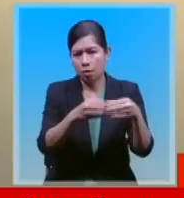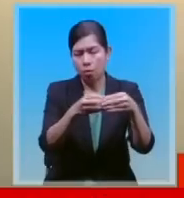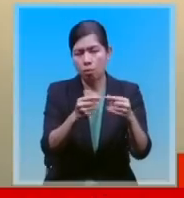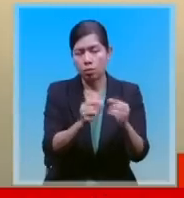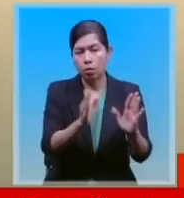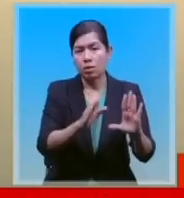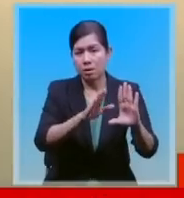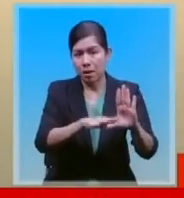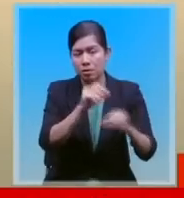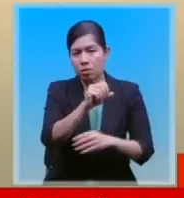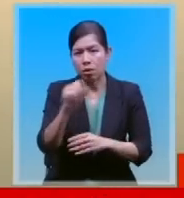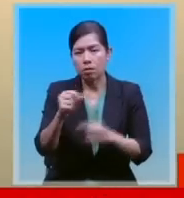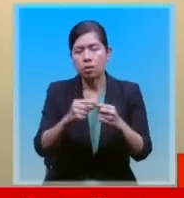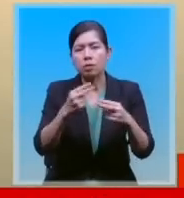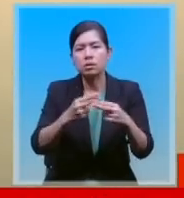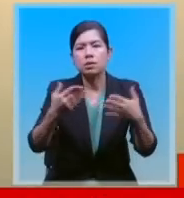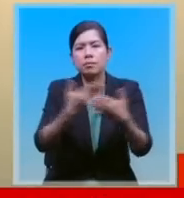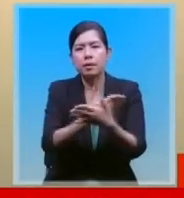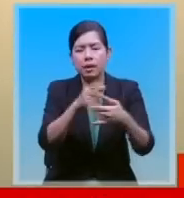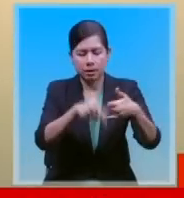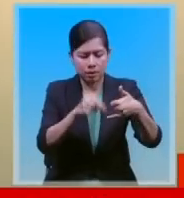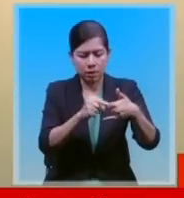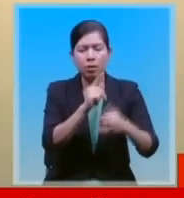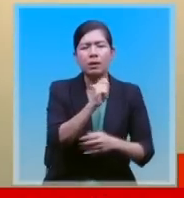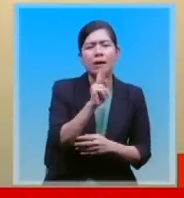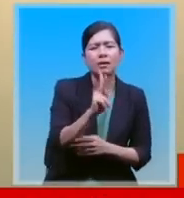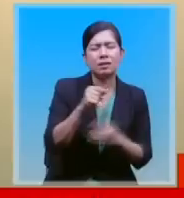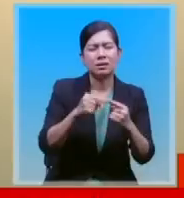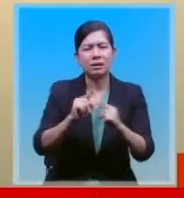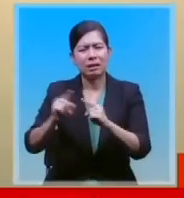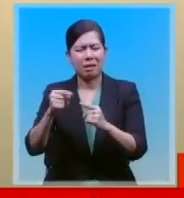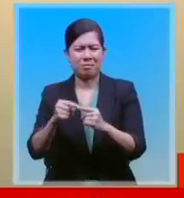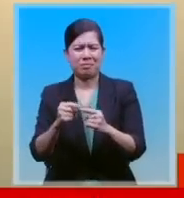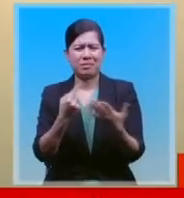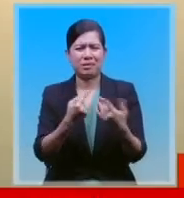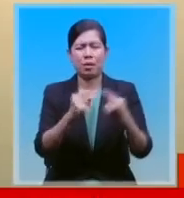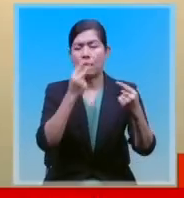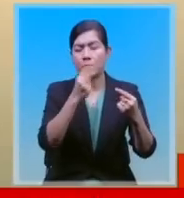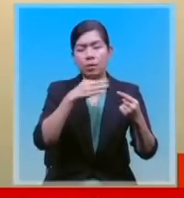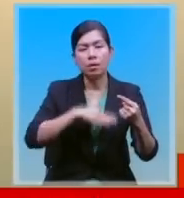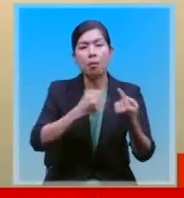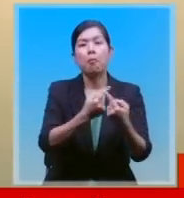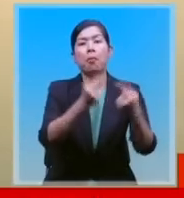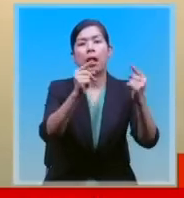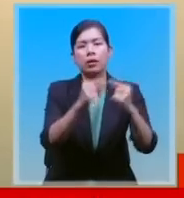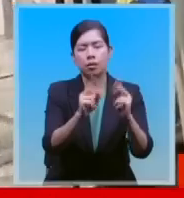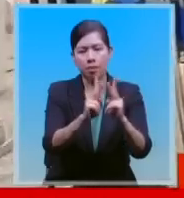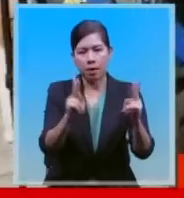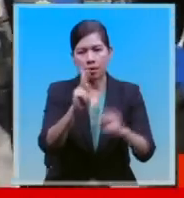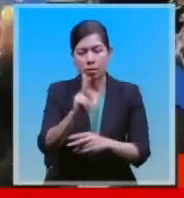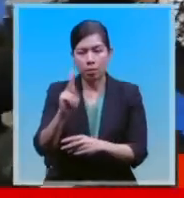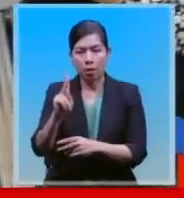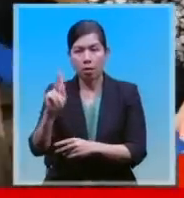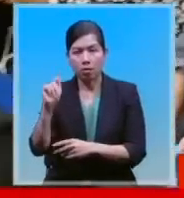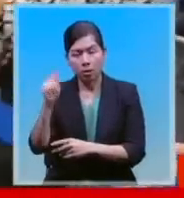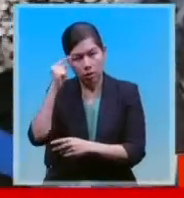ดเปลี่ยนชื่อเป็นอดีตนายกรัฐมนตรีแต่มองว่าเป็นเรื่องที่แปลกและเป็นเรื่องที่กกต.จะพิจารณา